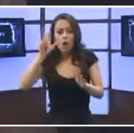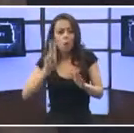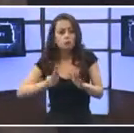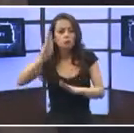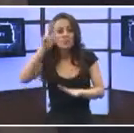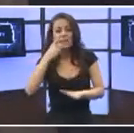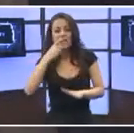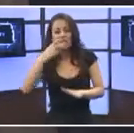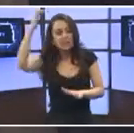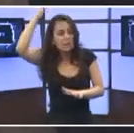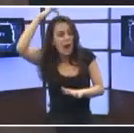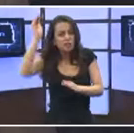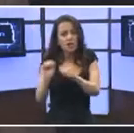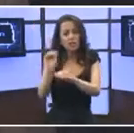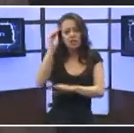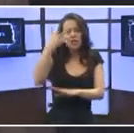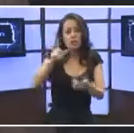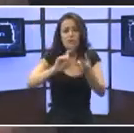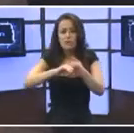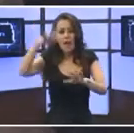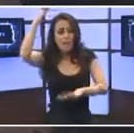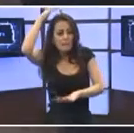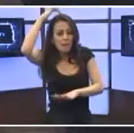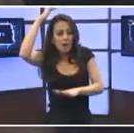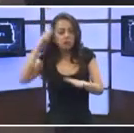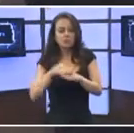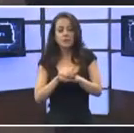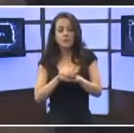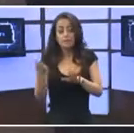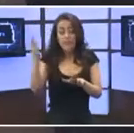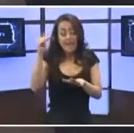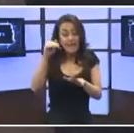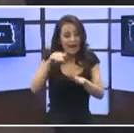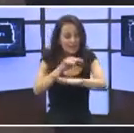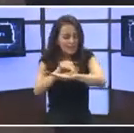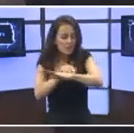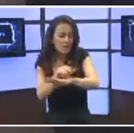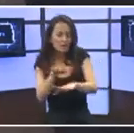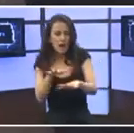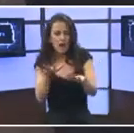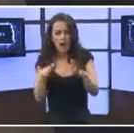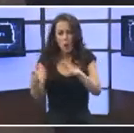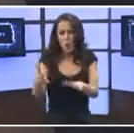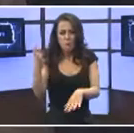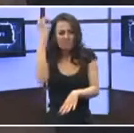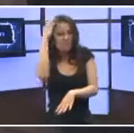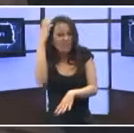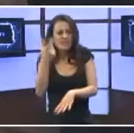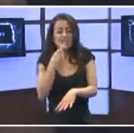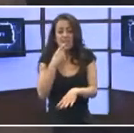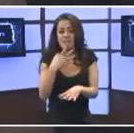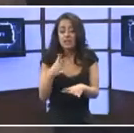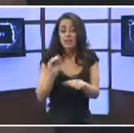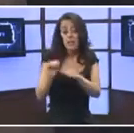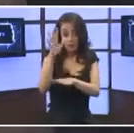Bağcılar'da yaşıyorum. Evet. Ve Bağcılar'ın serüven geliş sürecindeki o çileli yılları yaşayan da